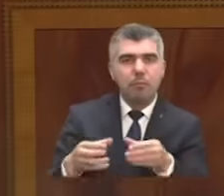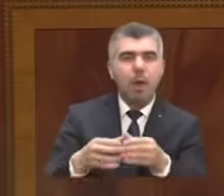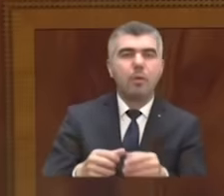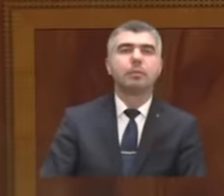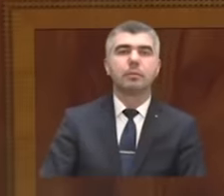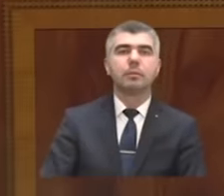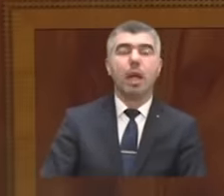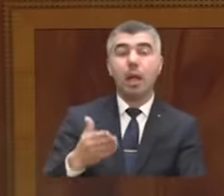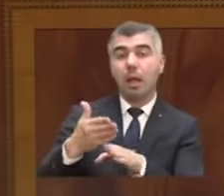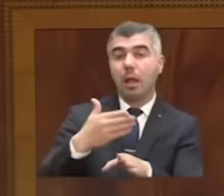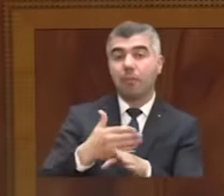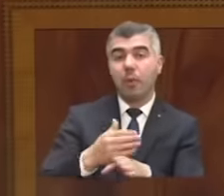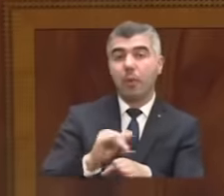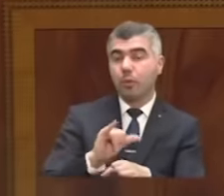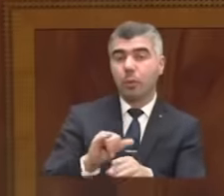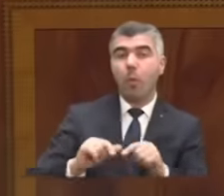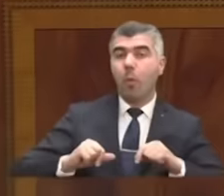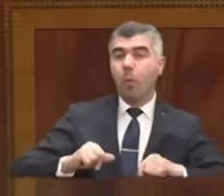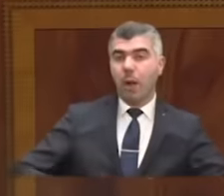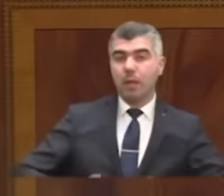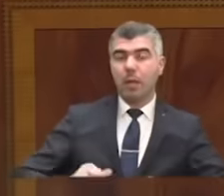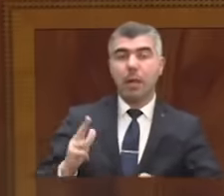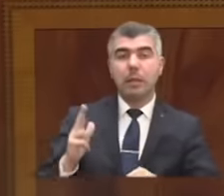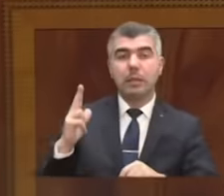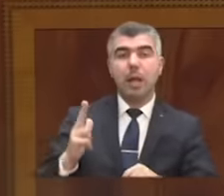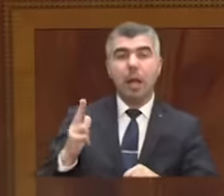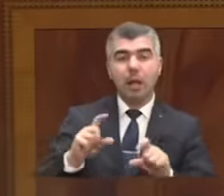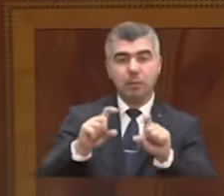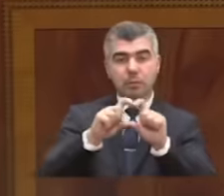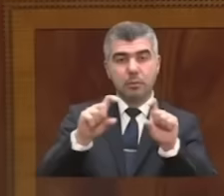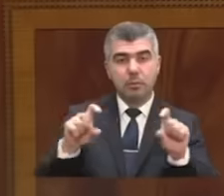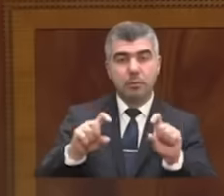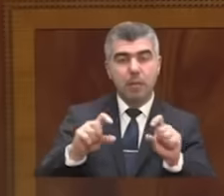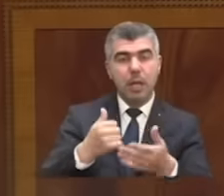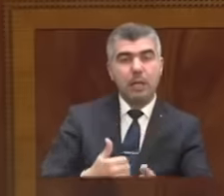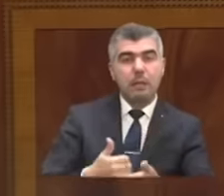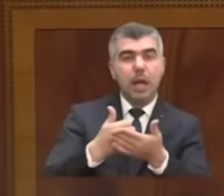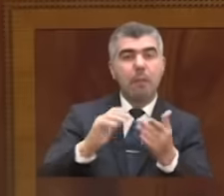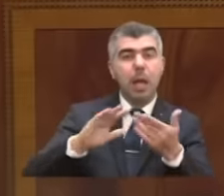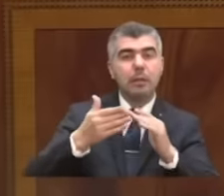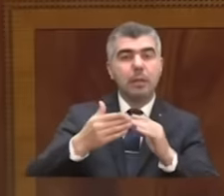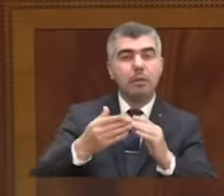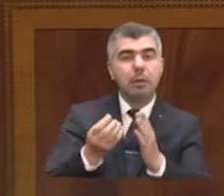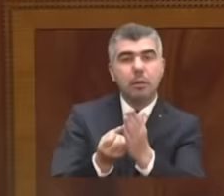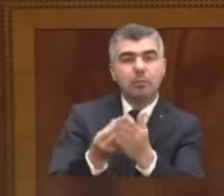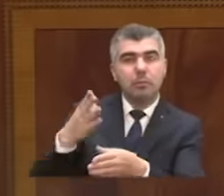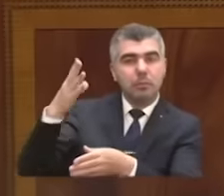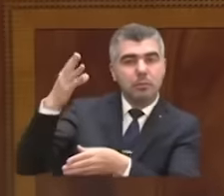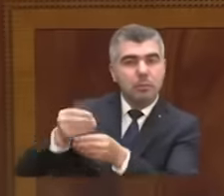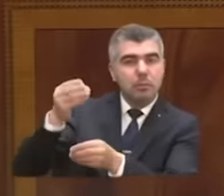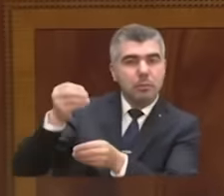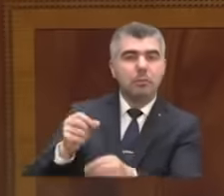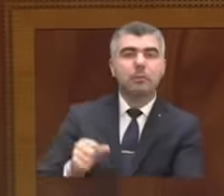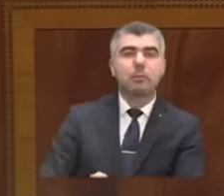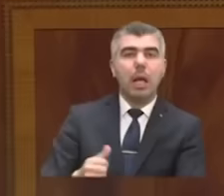تدخلات المؤطرين والشركاء. وقبل ذلك سبق للوزارة أن أطلقت منصة للدعم التربوي الرقمي